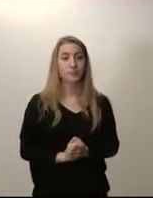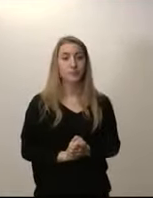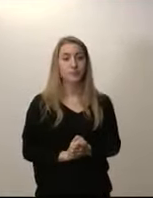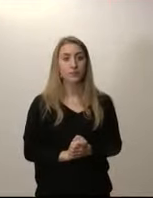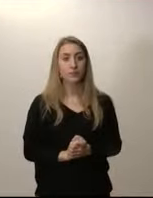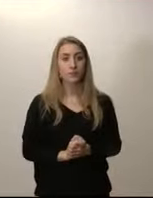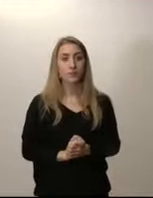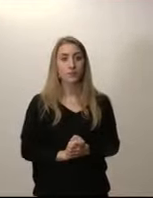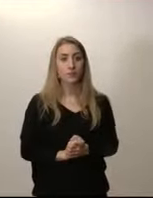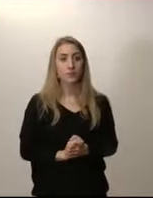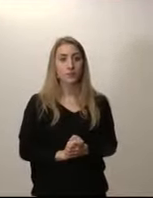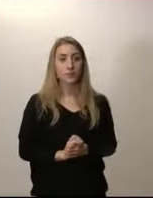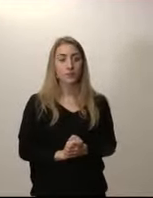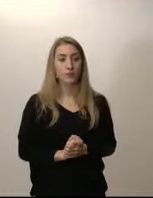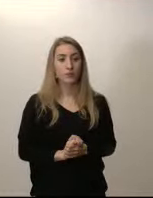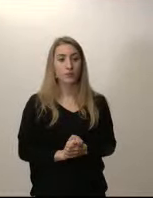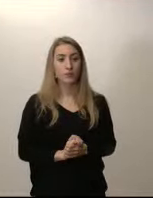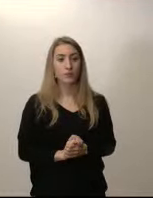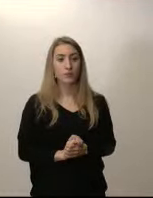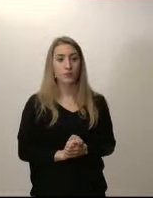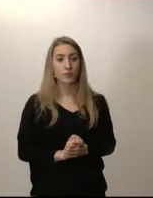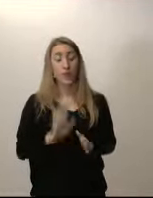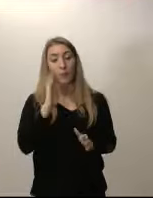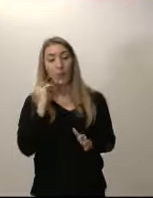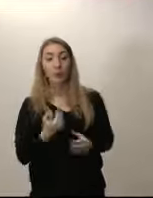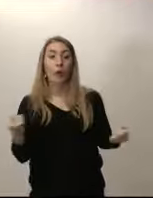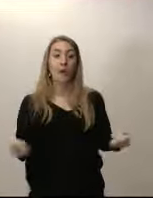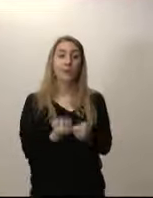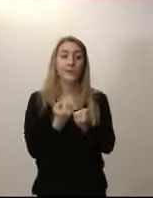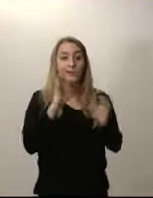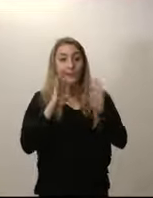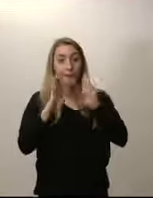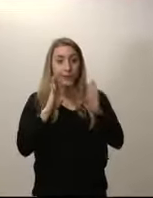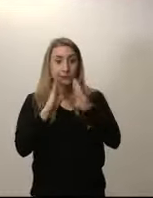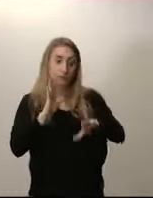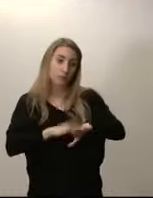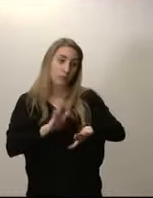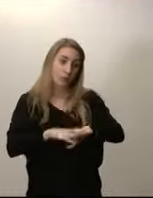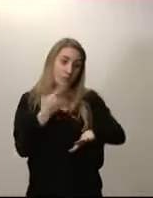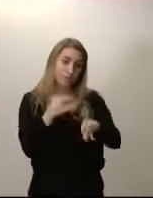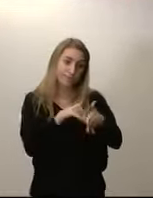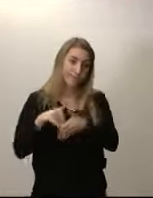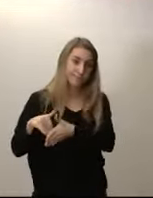C'était dit. On ne va pas faire la publicité de Facebook. On va pas faire la publicité de Facebook.